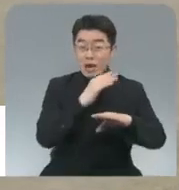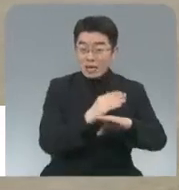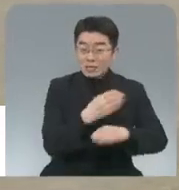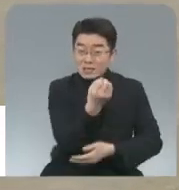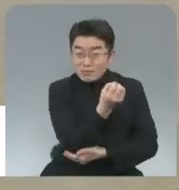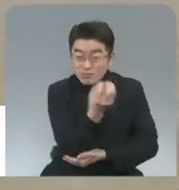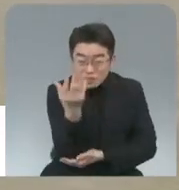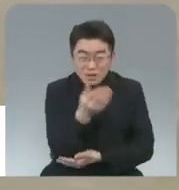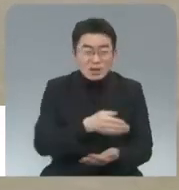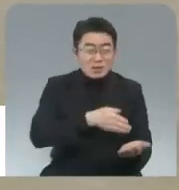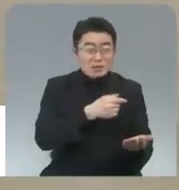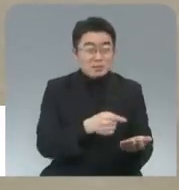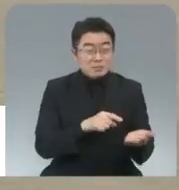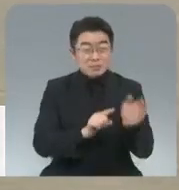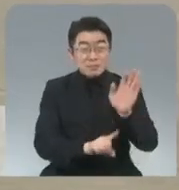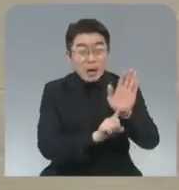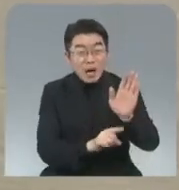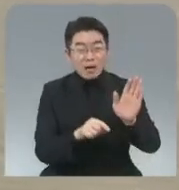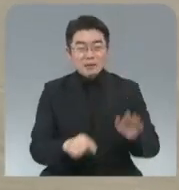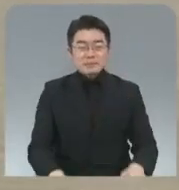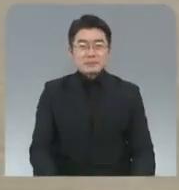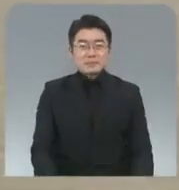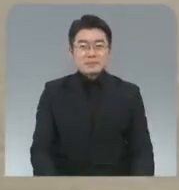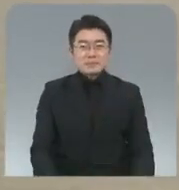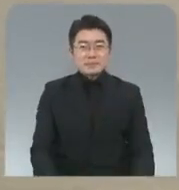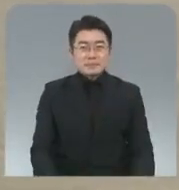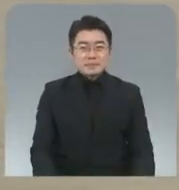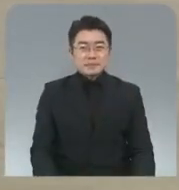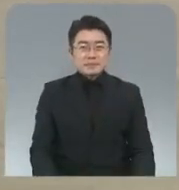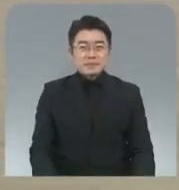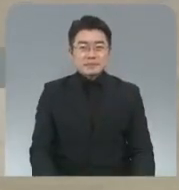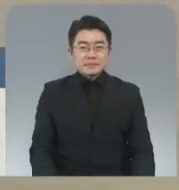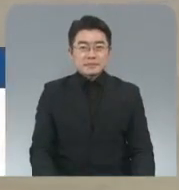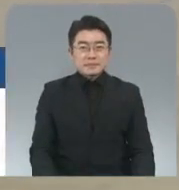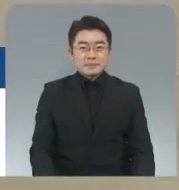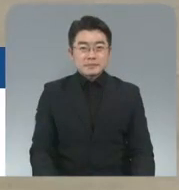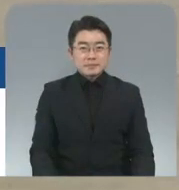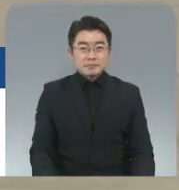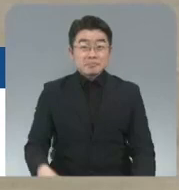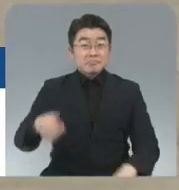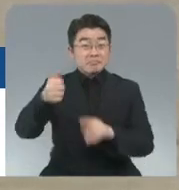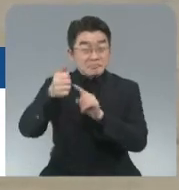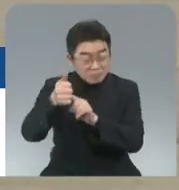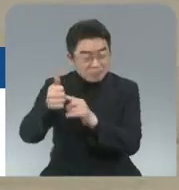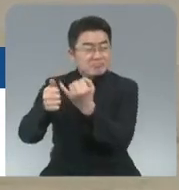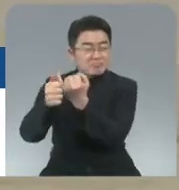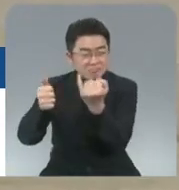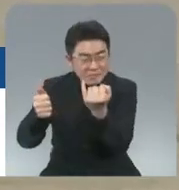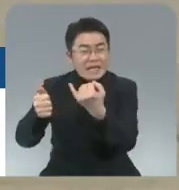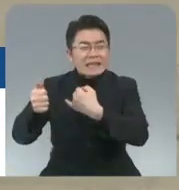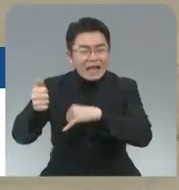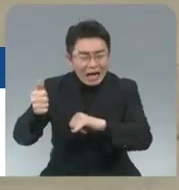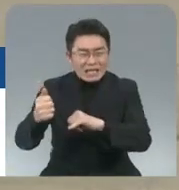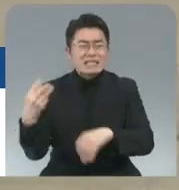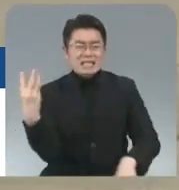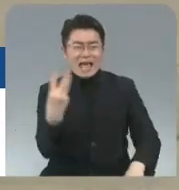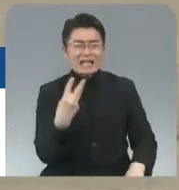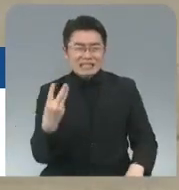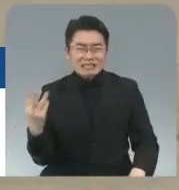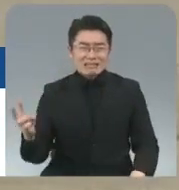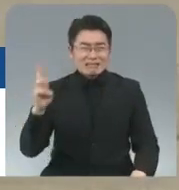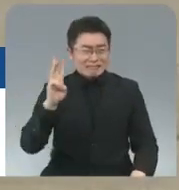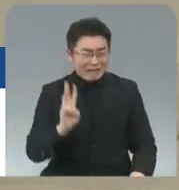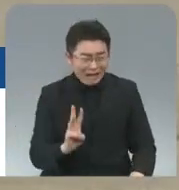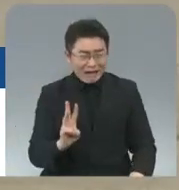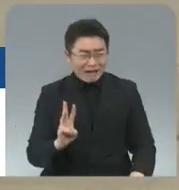trong khung cảnh đằng sau là tên lửa Hoa xong 17 trước khi được phóng cụ thể đài truyền hình trung ương Bắc Triều Tiên cho biết chủ tịch Kim đã đích thân cùng